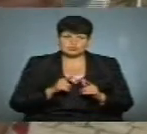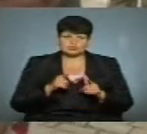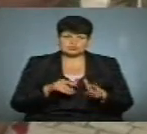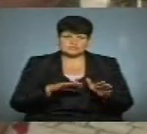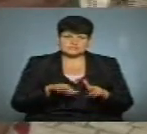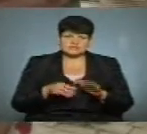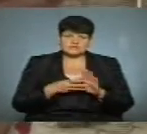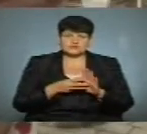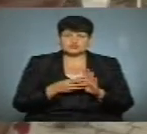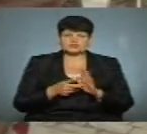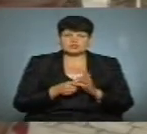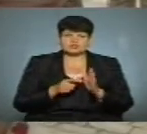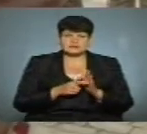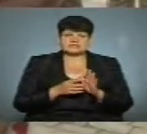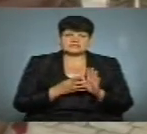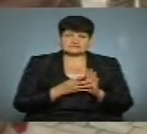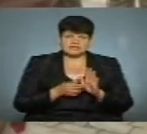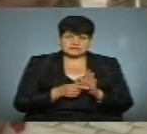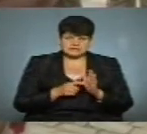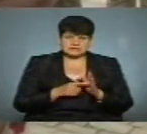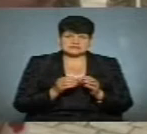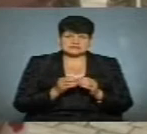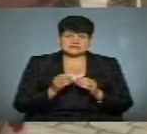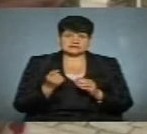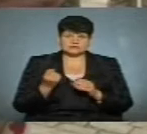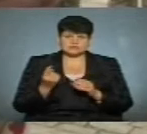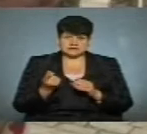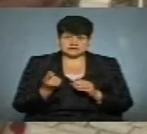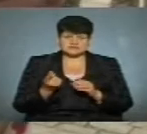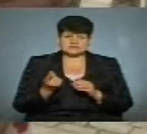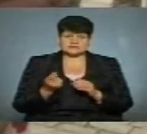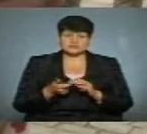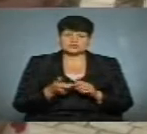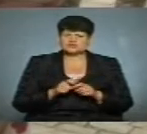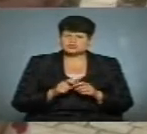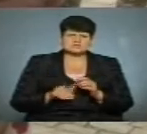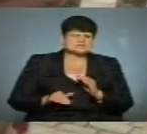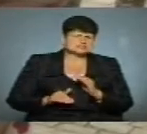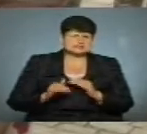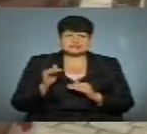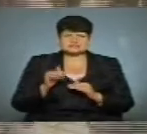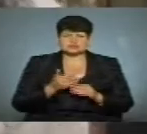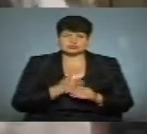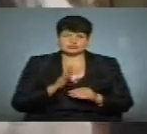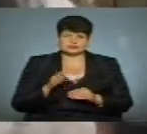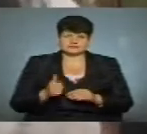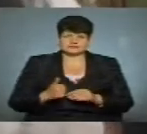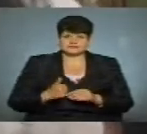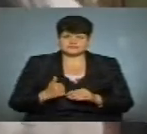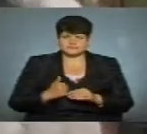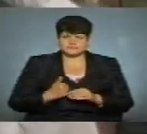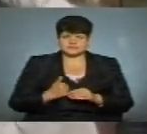після 8 класу, 9 клас, потім 10, 11. Він дуже з дитинства хотів бути воєнним,